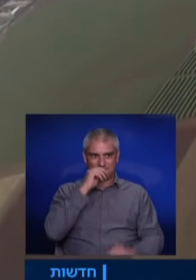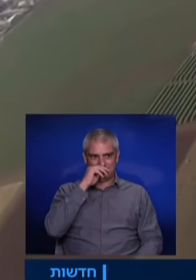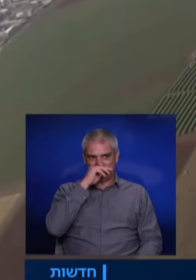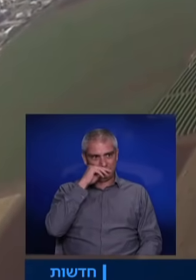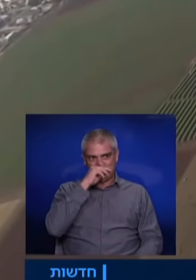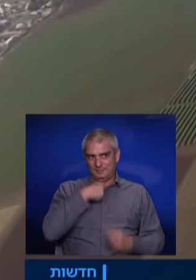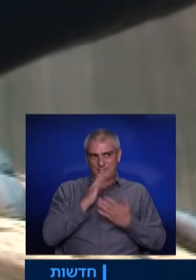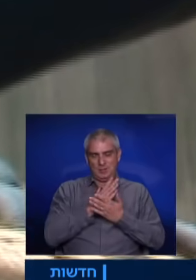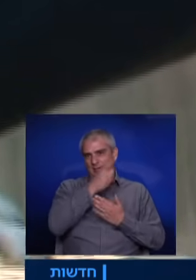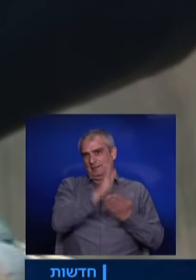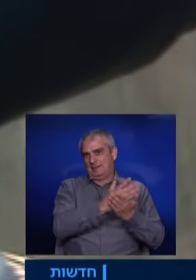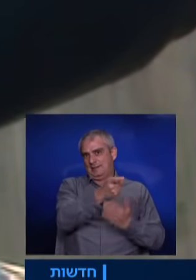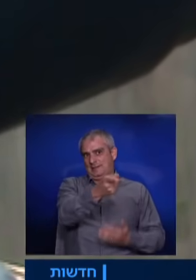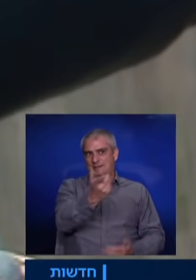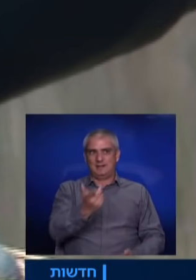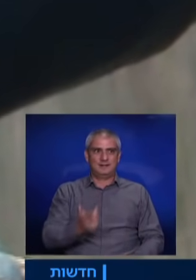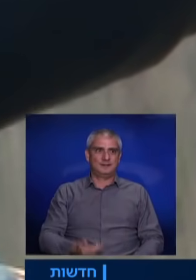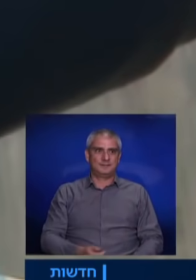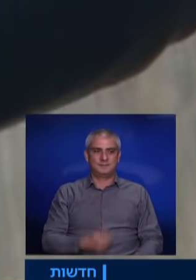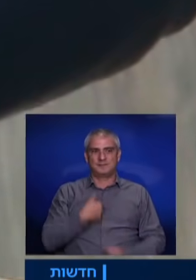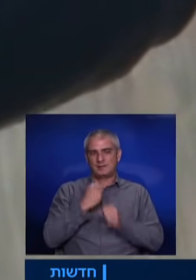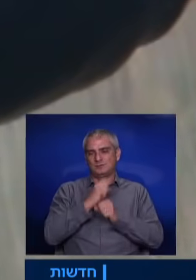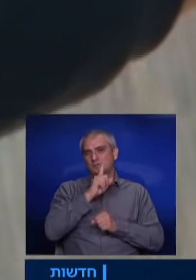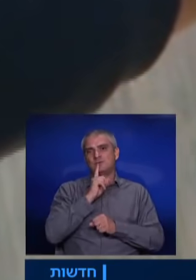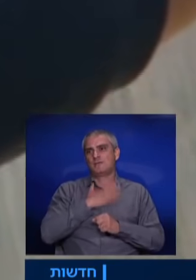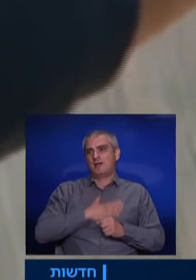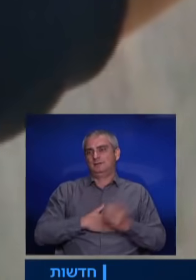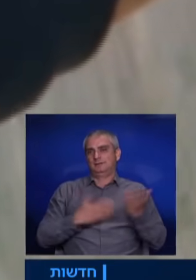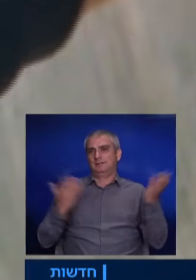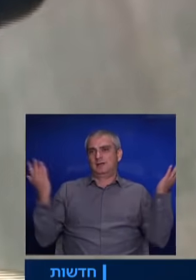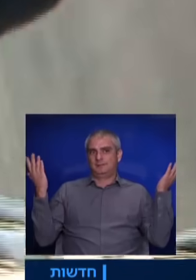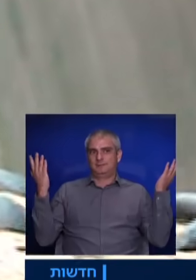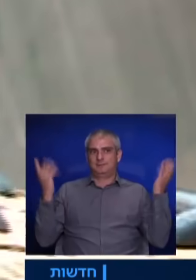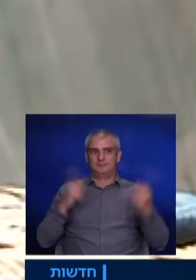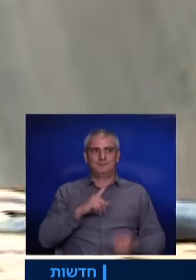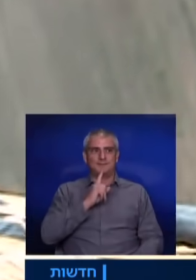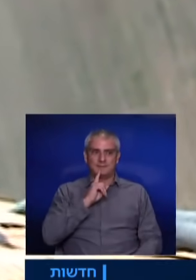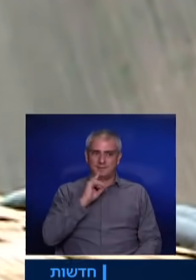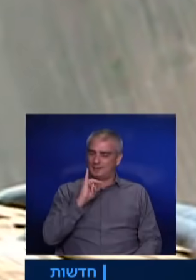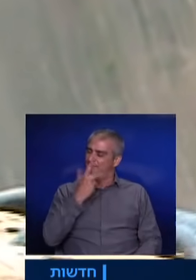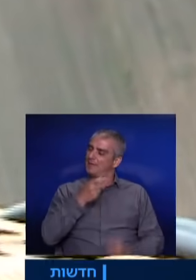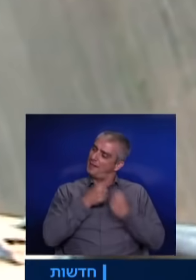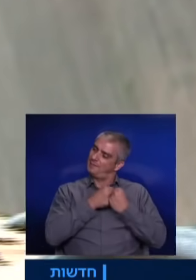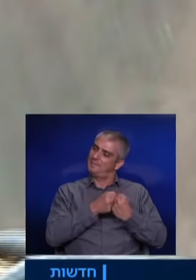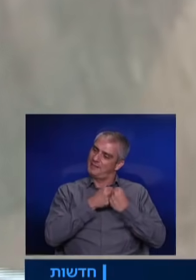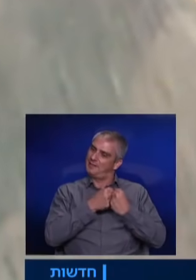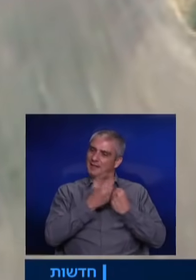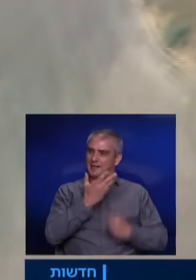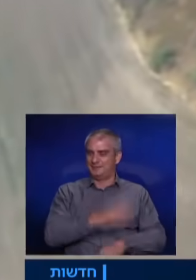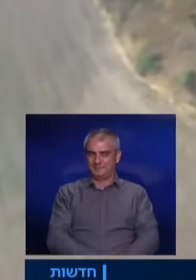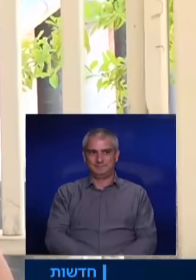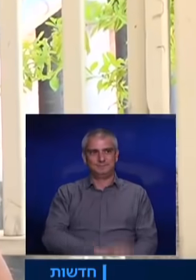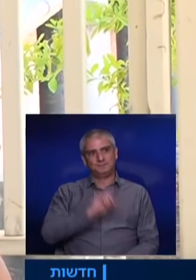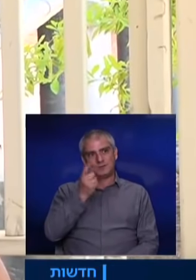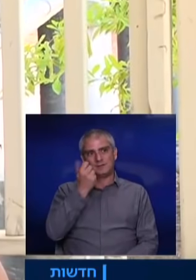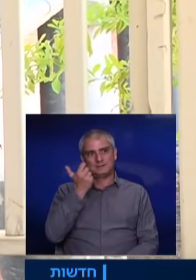זה לא אני החלטתי, זה החליטה. אנחנו עשינו את מה שהיא רצתה. איי, איי, אמא. בהחלט. בהחלט מאתגרת. כולנו